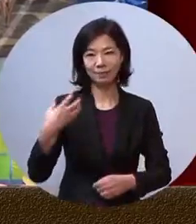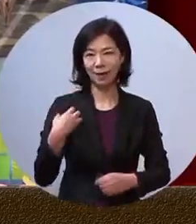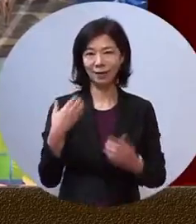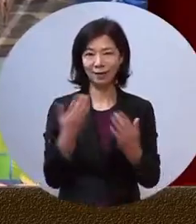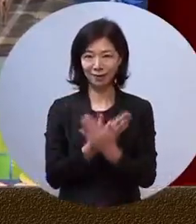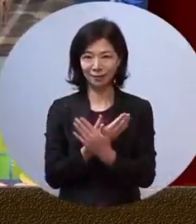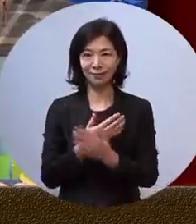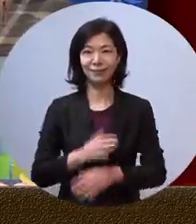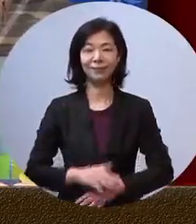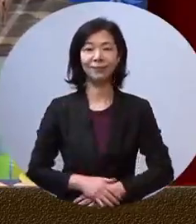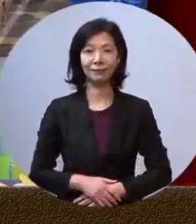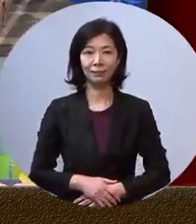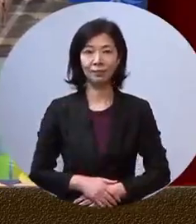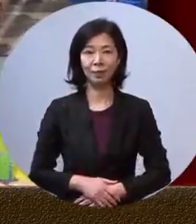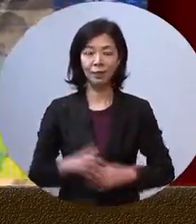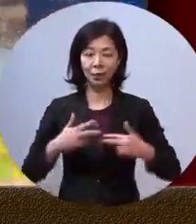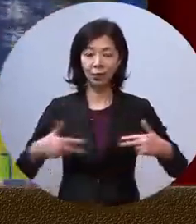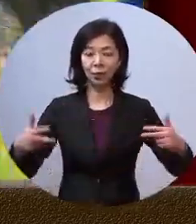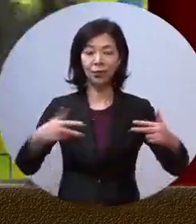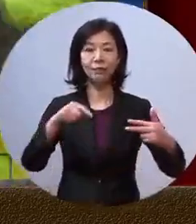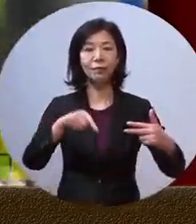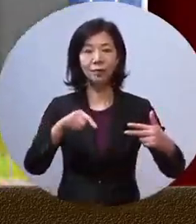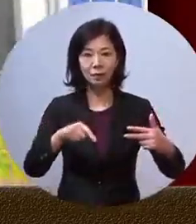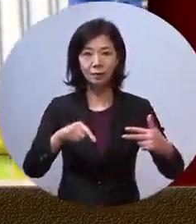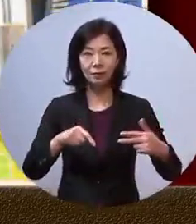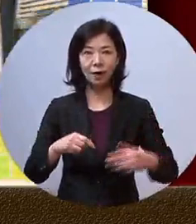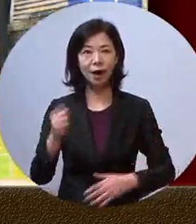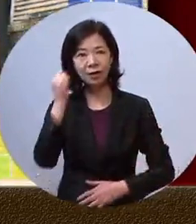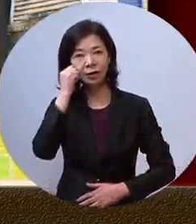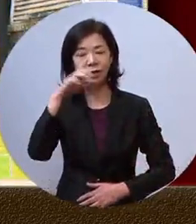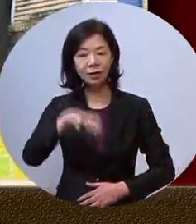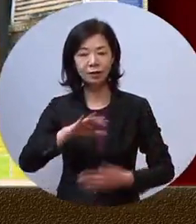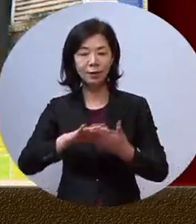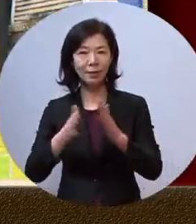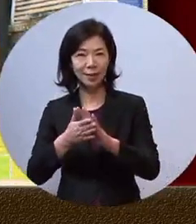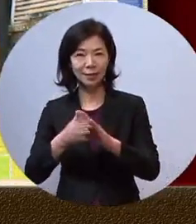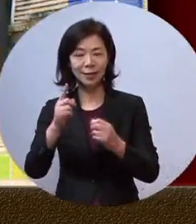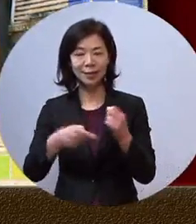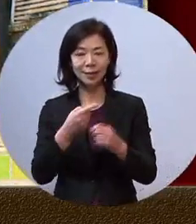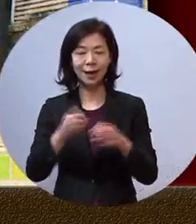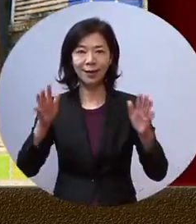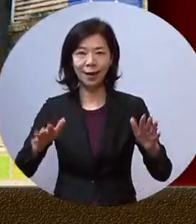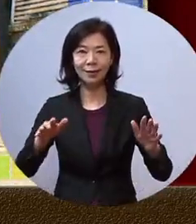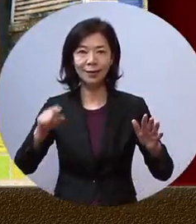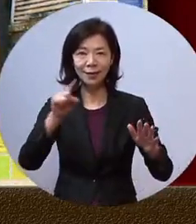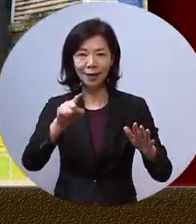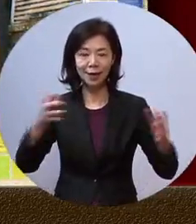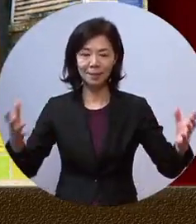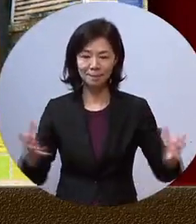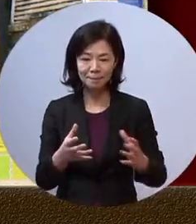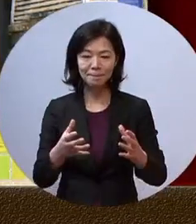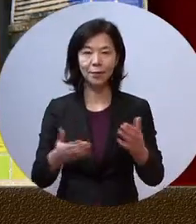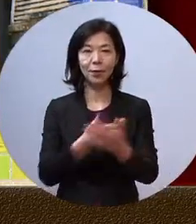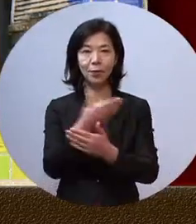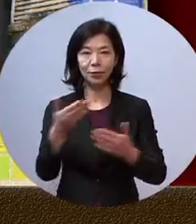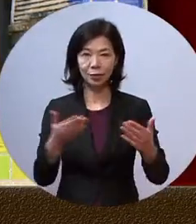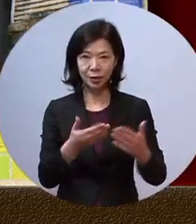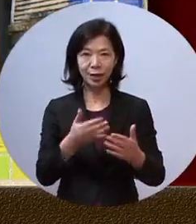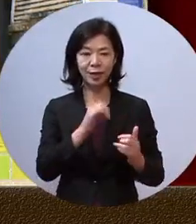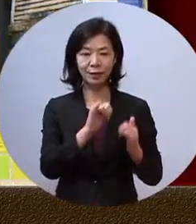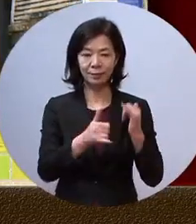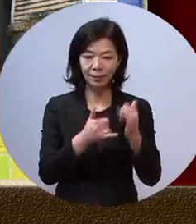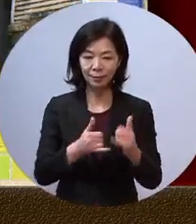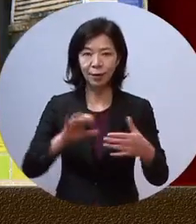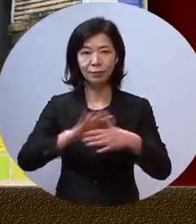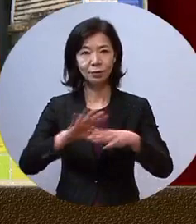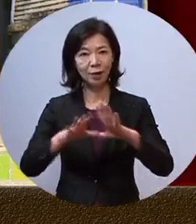このシンポジウムは宿場町で年に一度交流し、 それぞれの歴史や文化の特色を発表し合